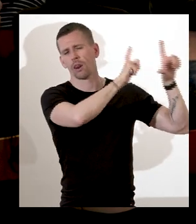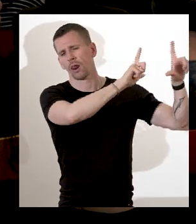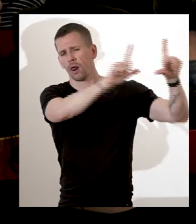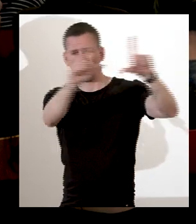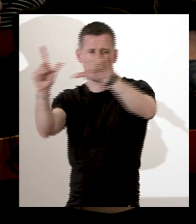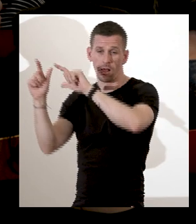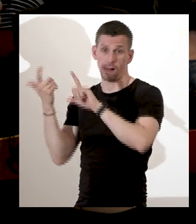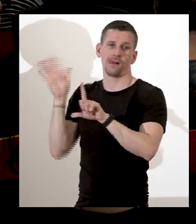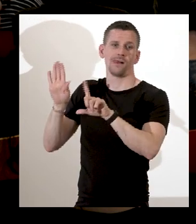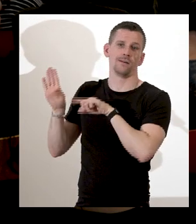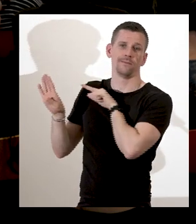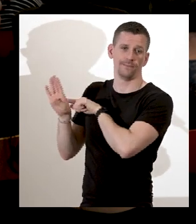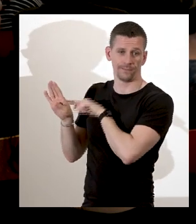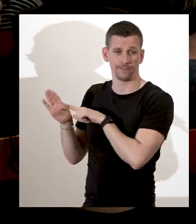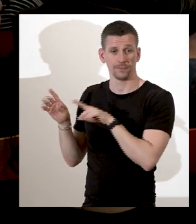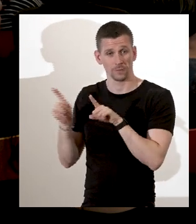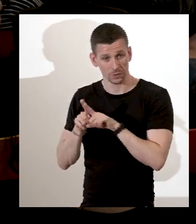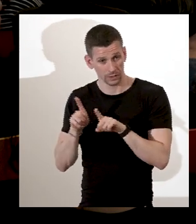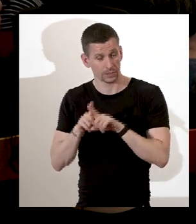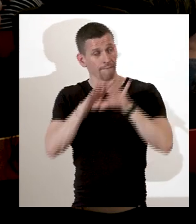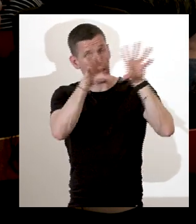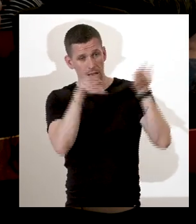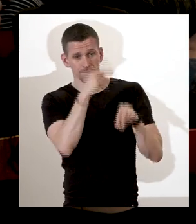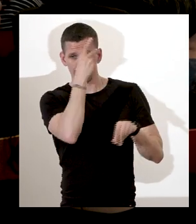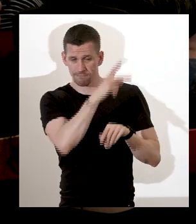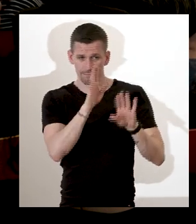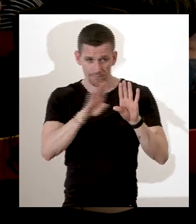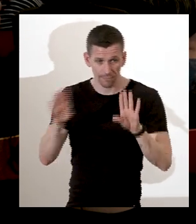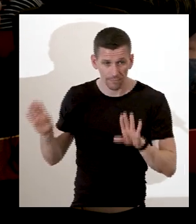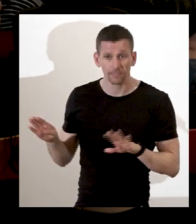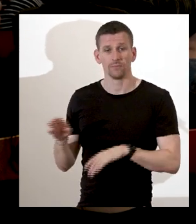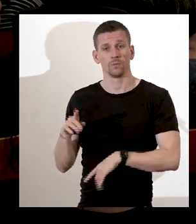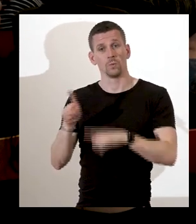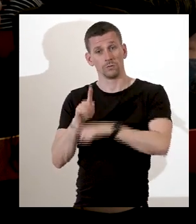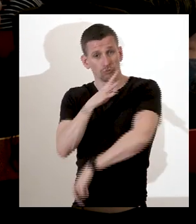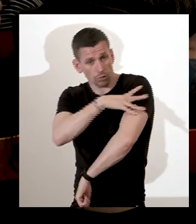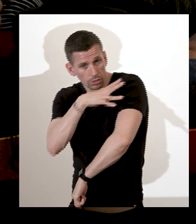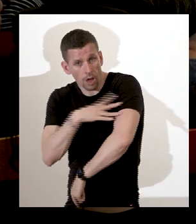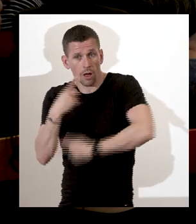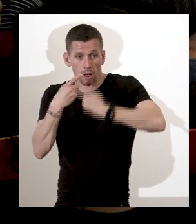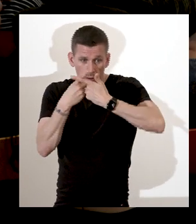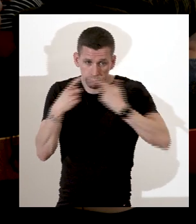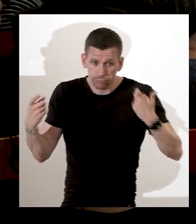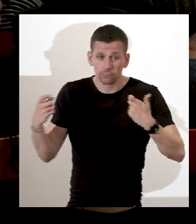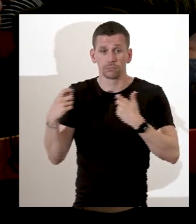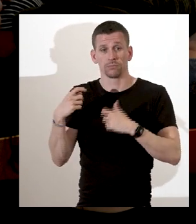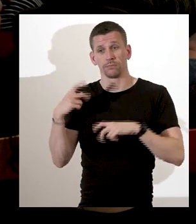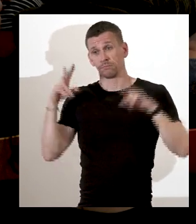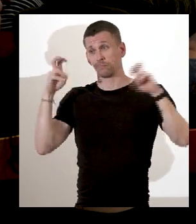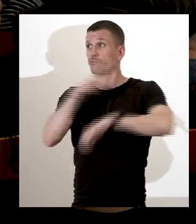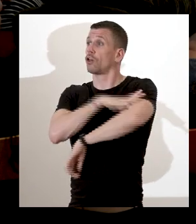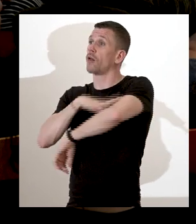famille beylicale, mais aussi des tableaux de ses principaux serviteurs, des esclaves puissants